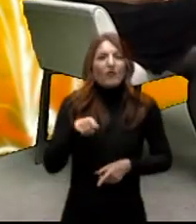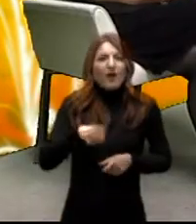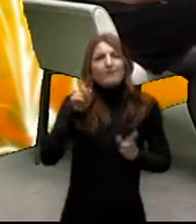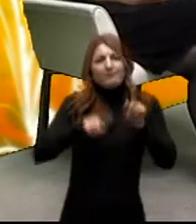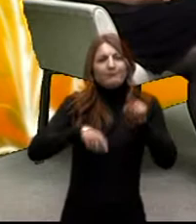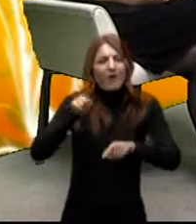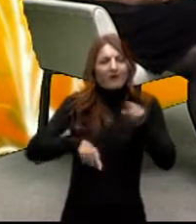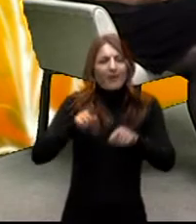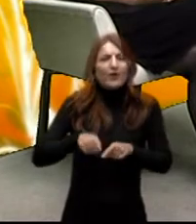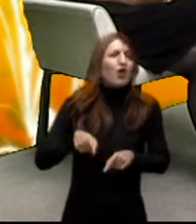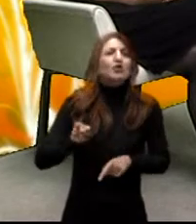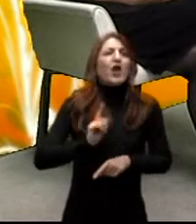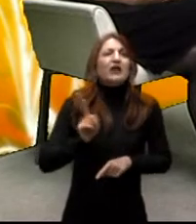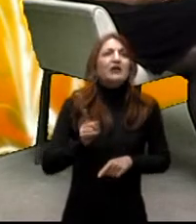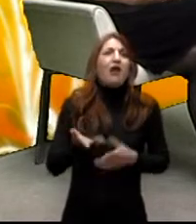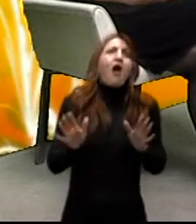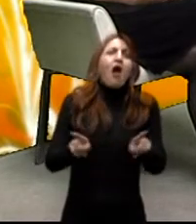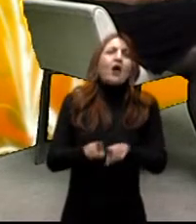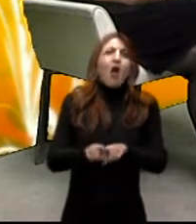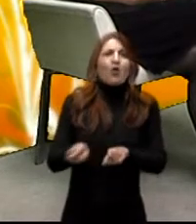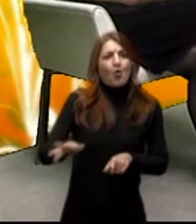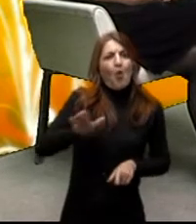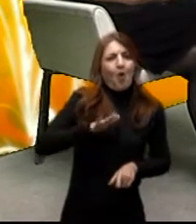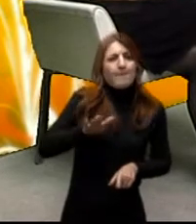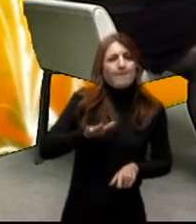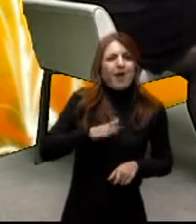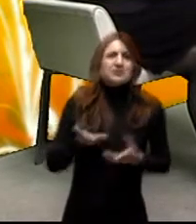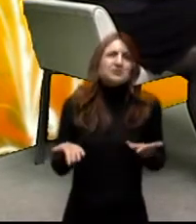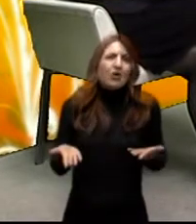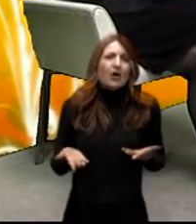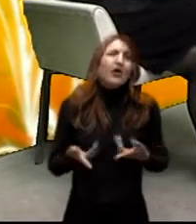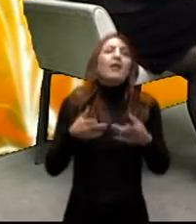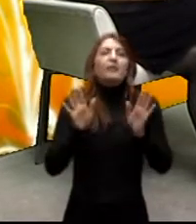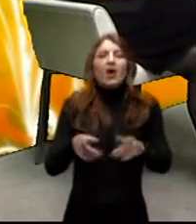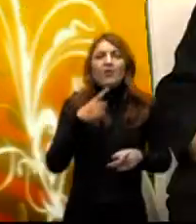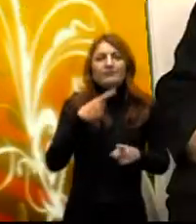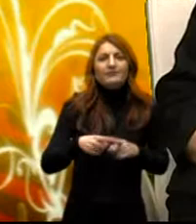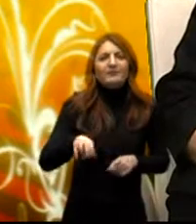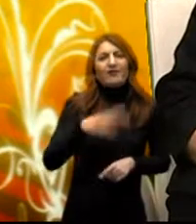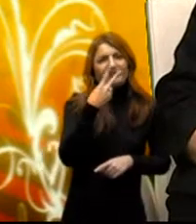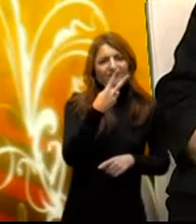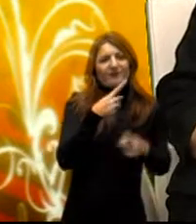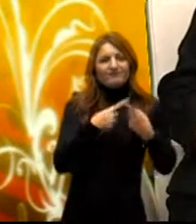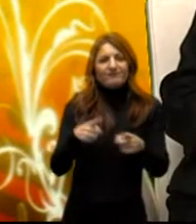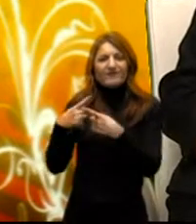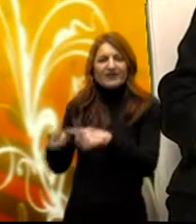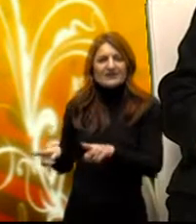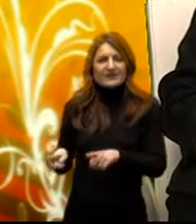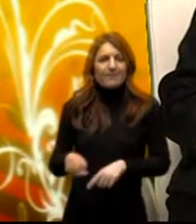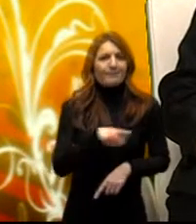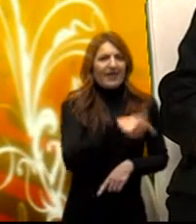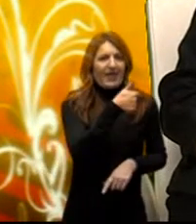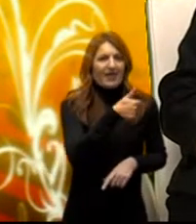povremeno ne mora biti opasna. Zato bi opće počela da razlikujemo dvije vrste glavobolja. Jedno su